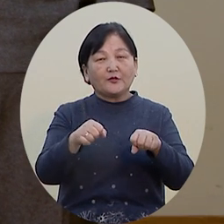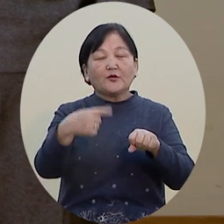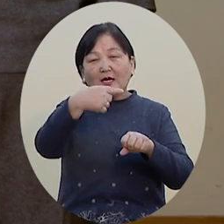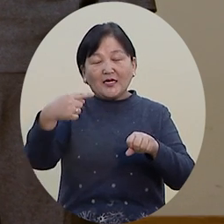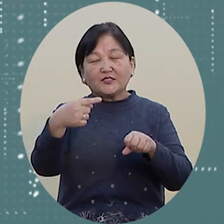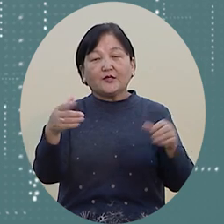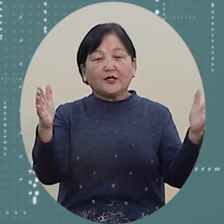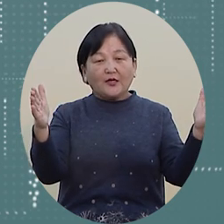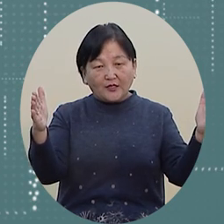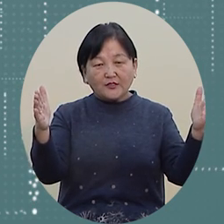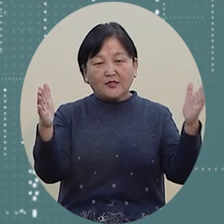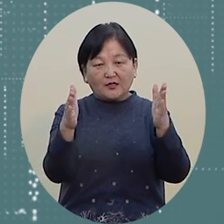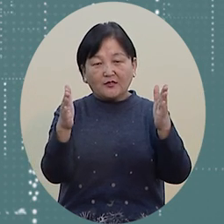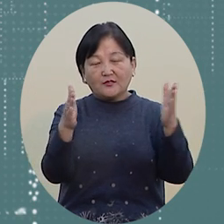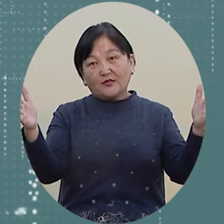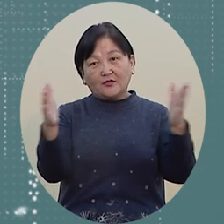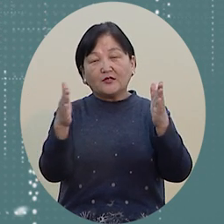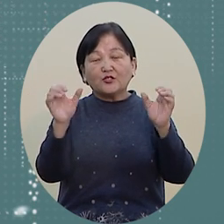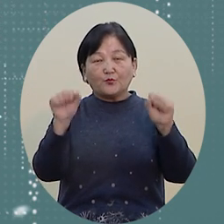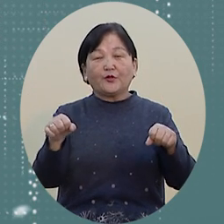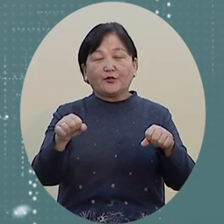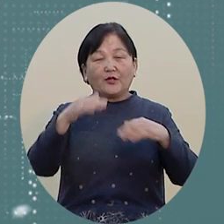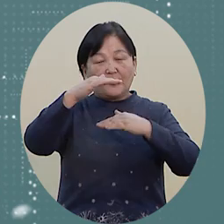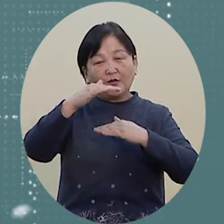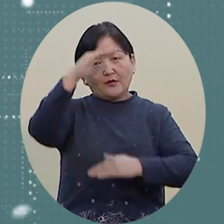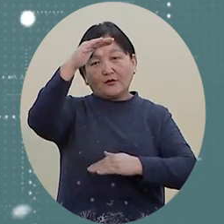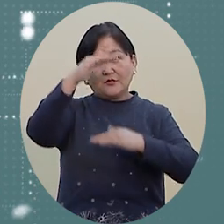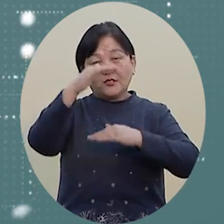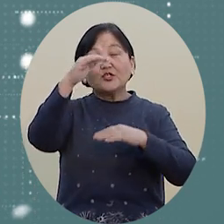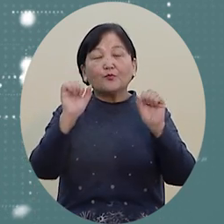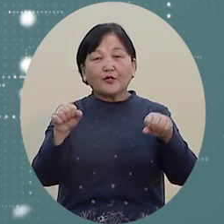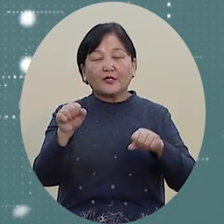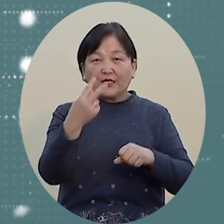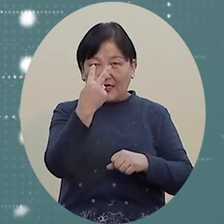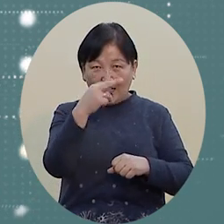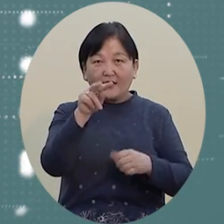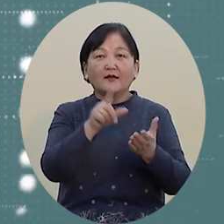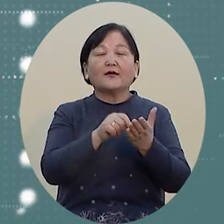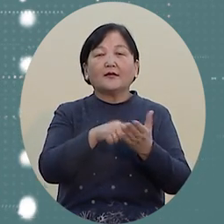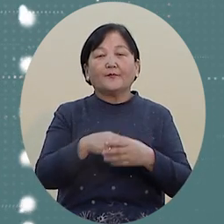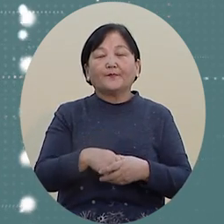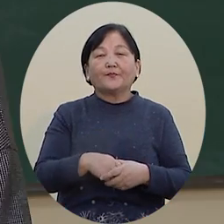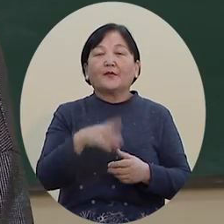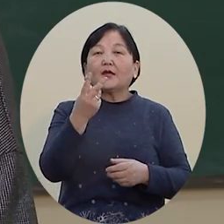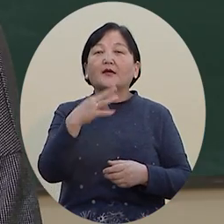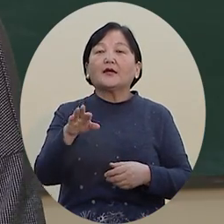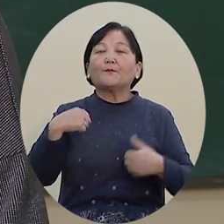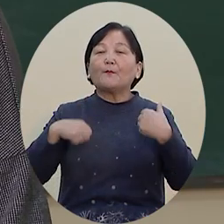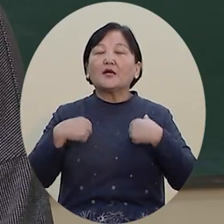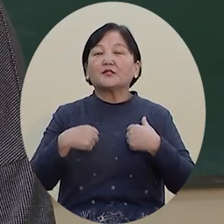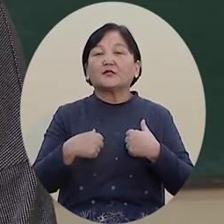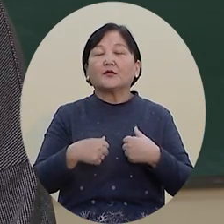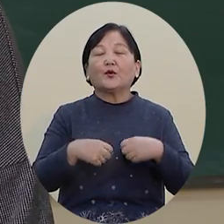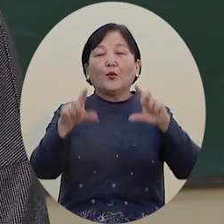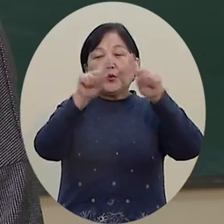Тэ өнгө загвар оруулна. За ер нь бол хүснэгтэндээ өгдөл мэдээллийг оруулж сурах хамгийн гол зорилго байгаа. За ингээд